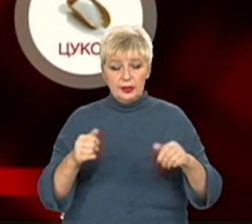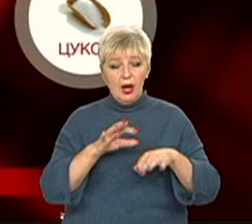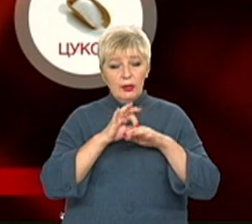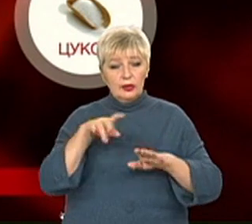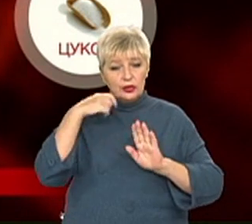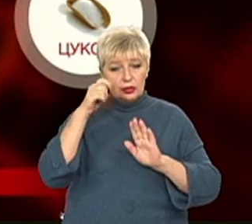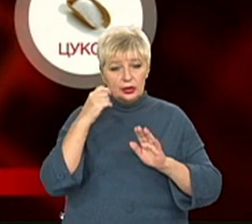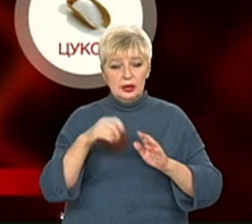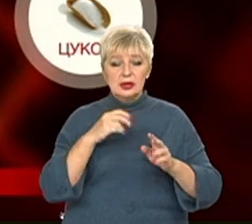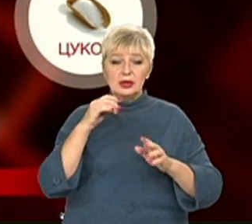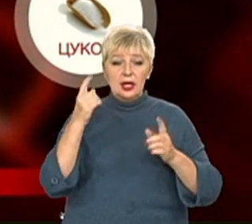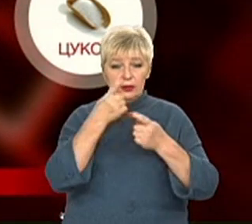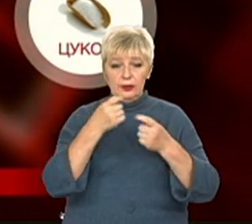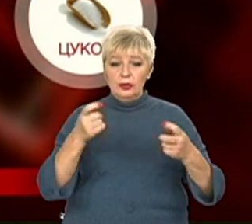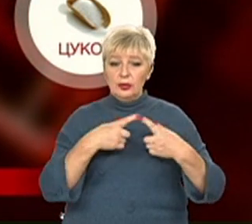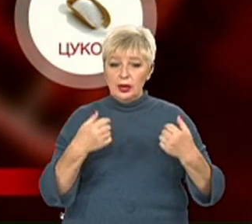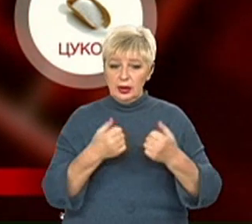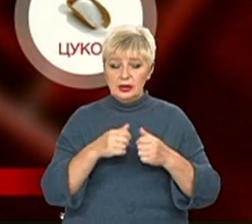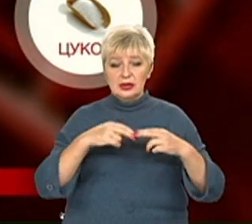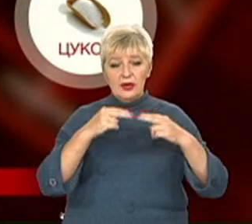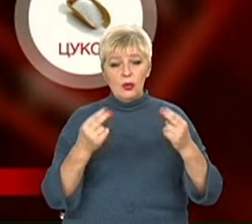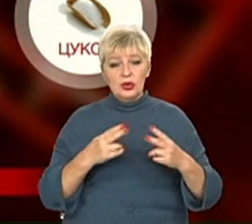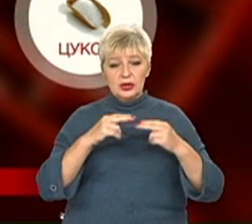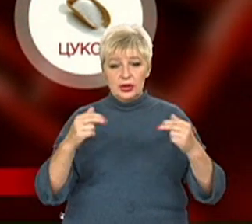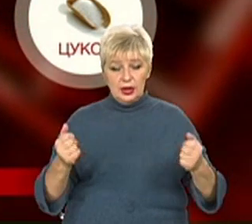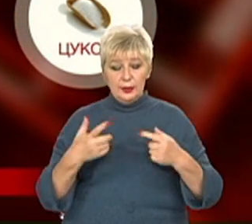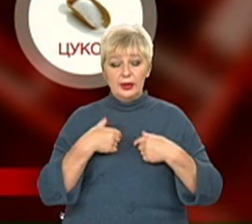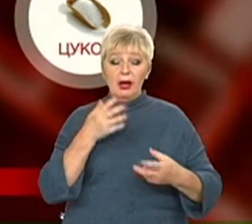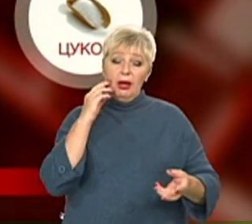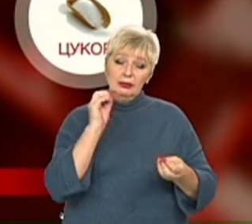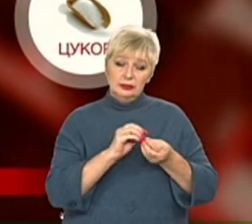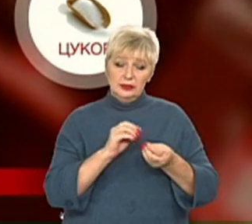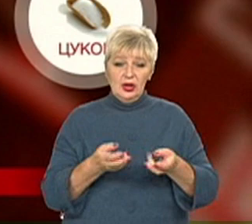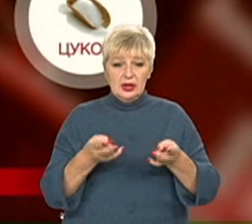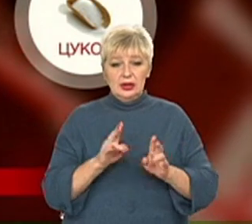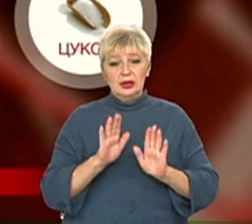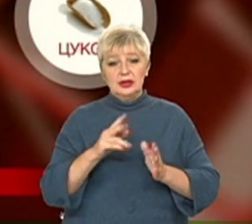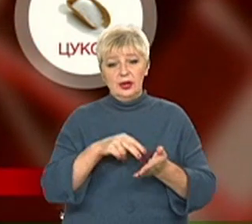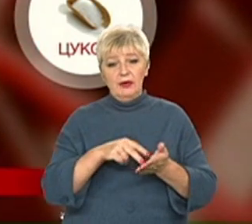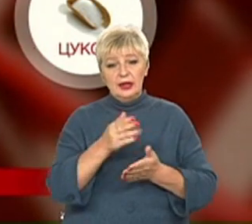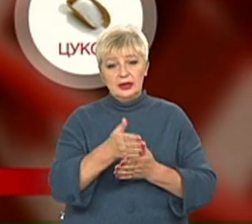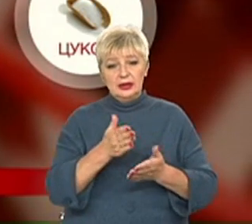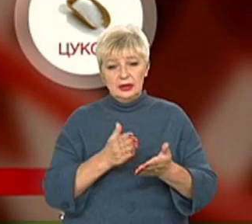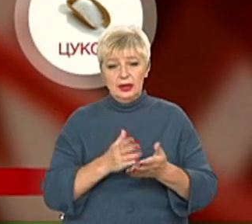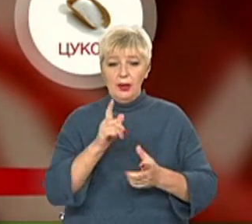журналісти інформагентства «Мост Дніпр». За тиждень незмінною лишилася тільки вартість молока та